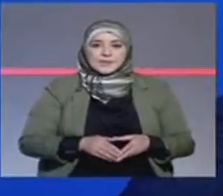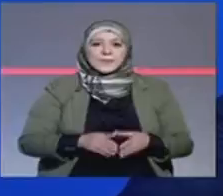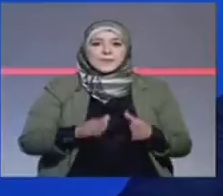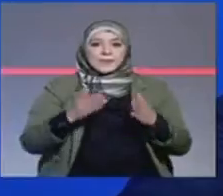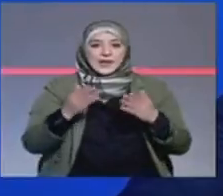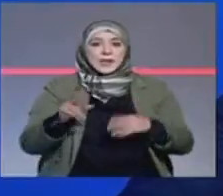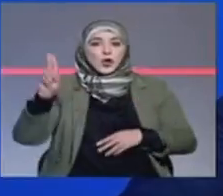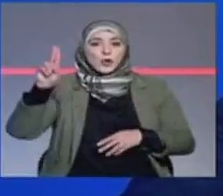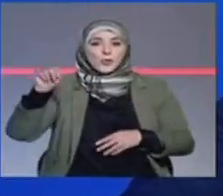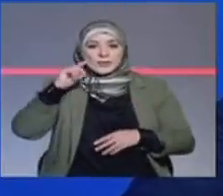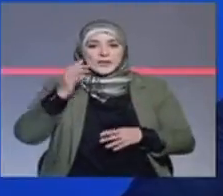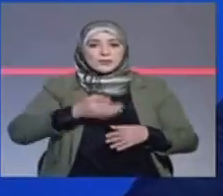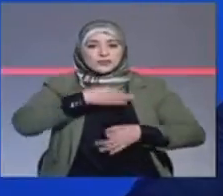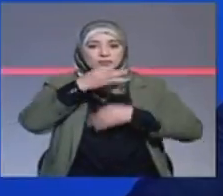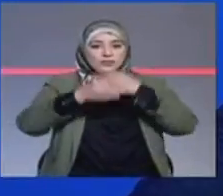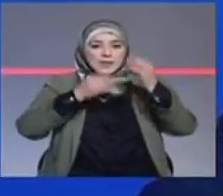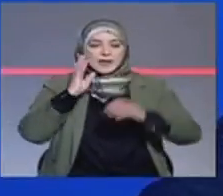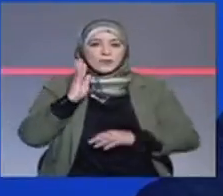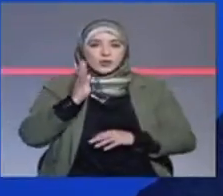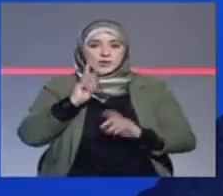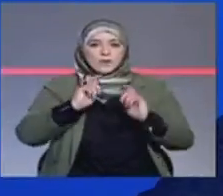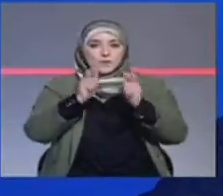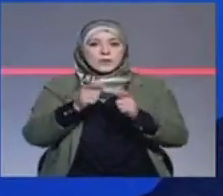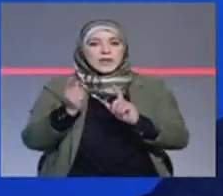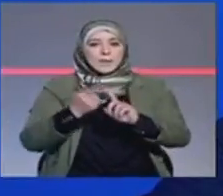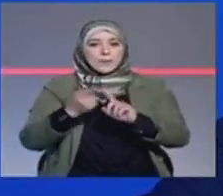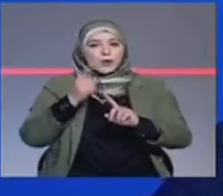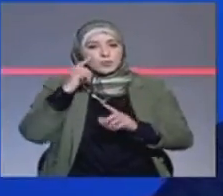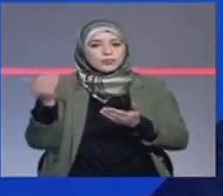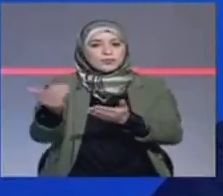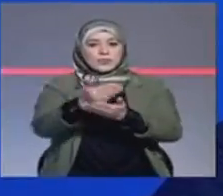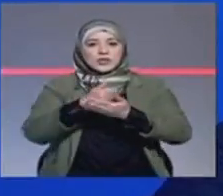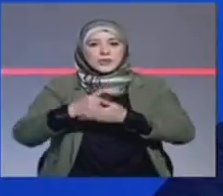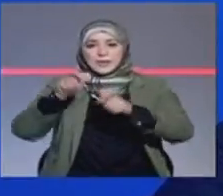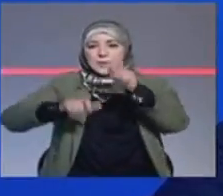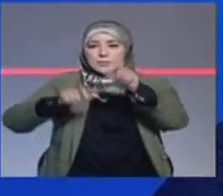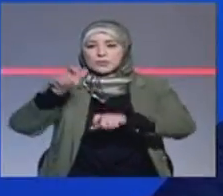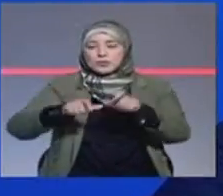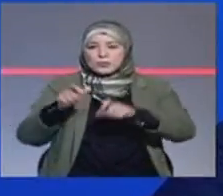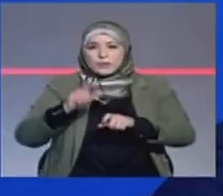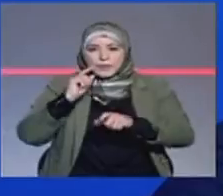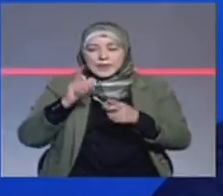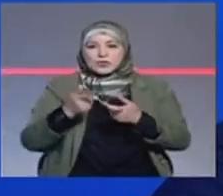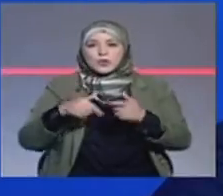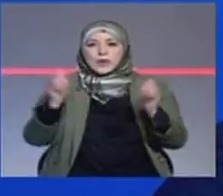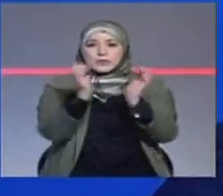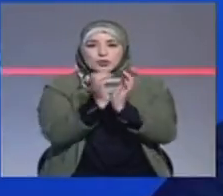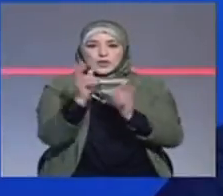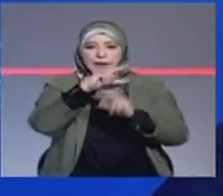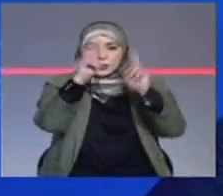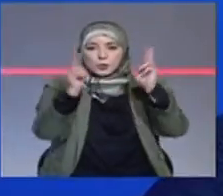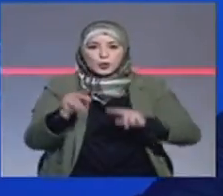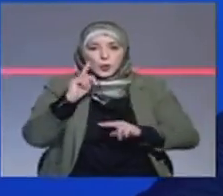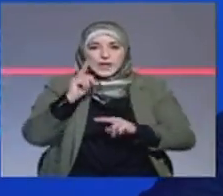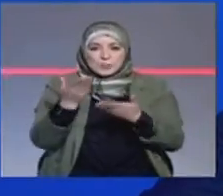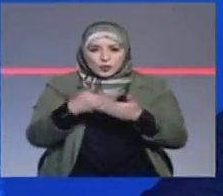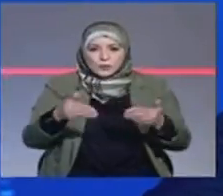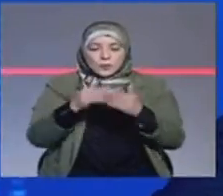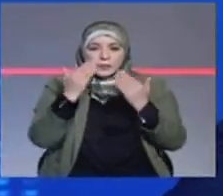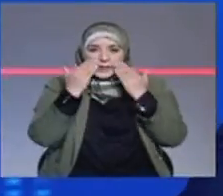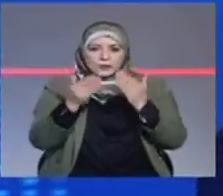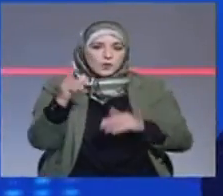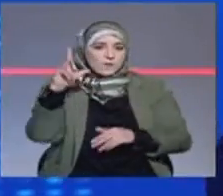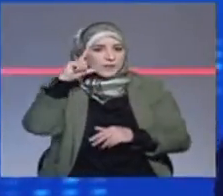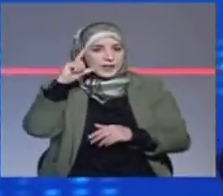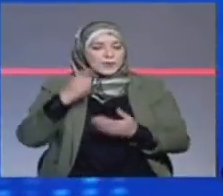وقالت الأمم المتحدة إن المؤتمر يشكل فرصة مهمة للجمع بين المجتمع الدولي لتقييم الوضع الحالي في ليبيا وتقديم